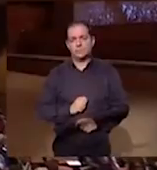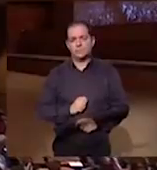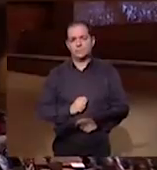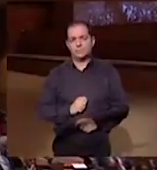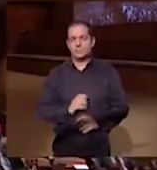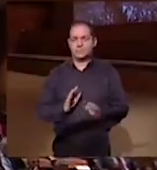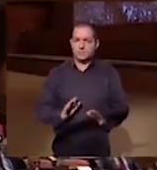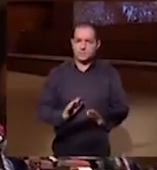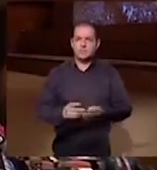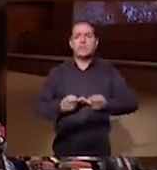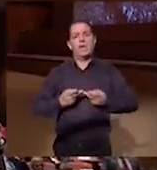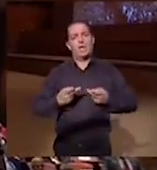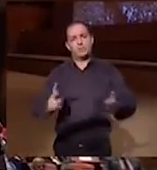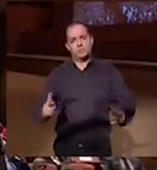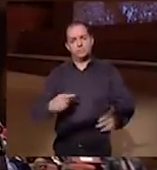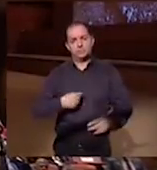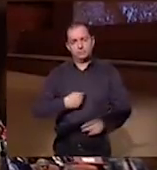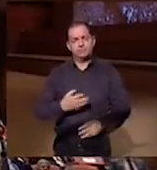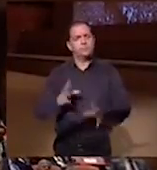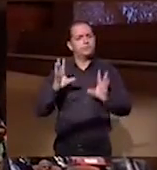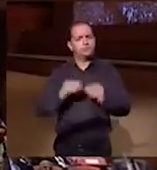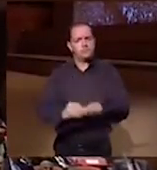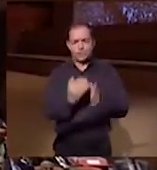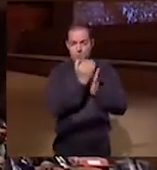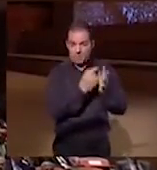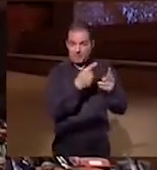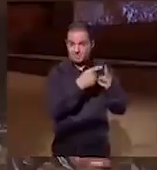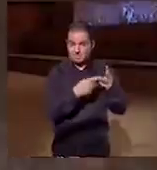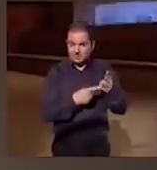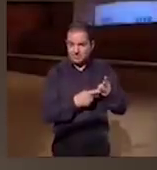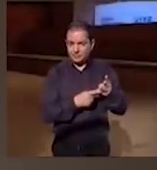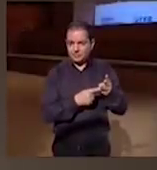Και επιτρέψτε μου να πω σε σχέση με τα προγράμματα αυτά